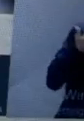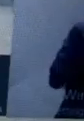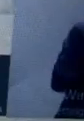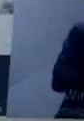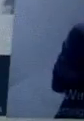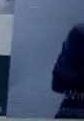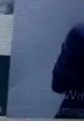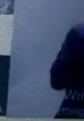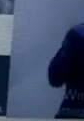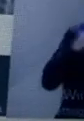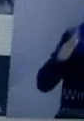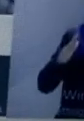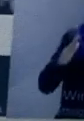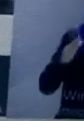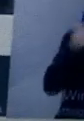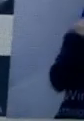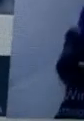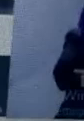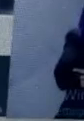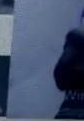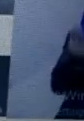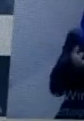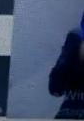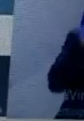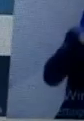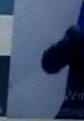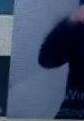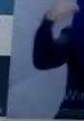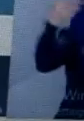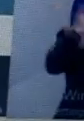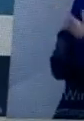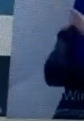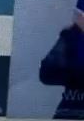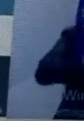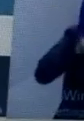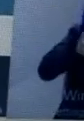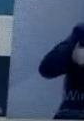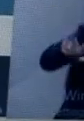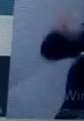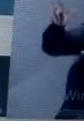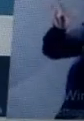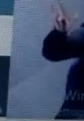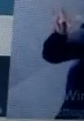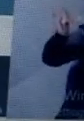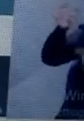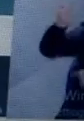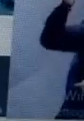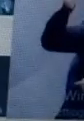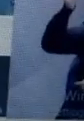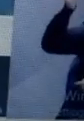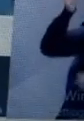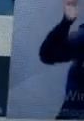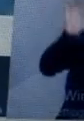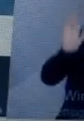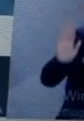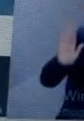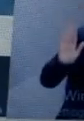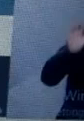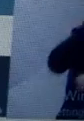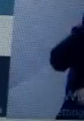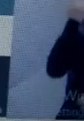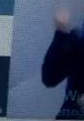mana-mana. Bagi yang berhasrat untuk melancong ke luar negara, tunggu dulu kerana sempadan negara kita